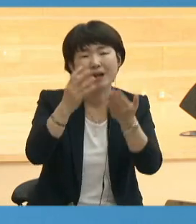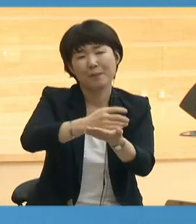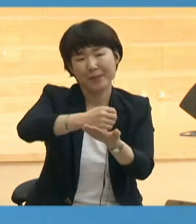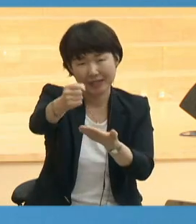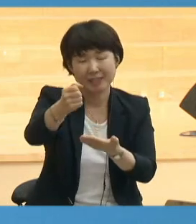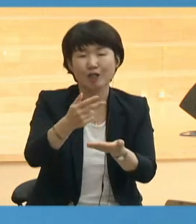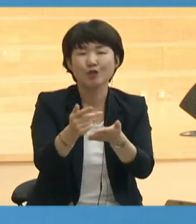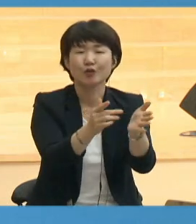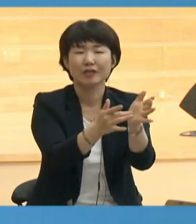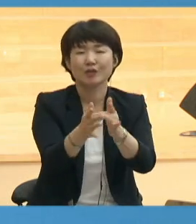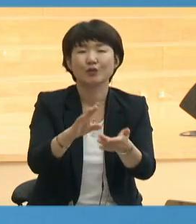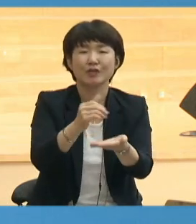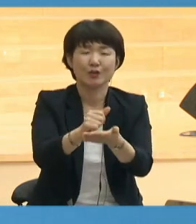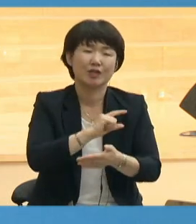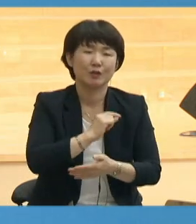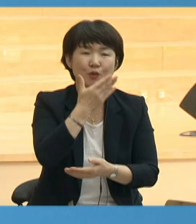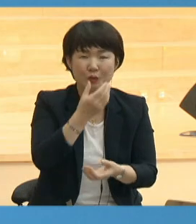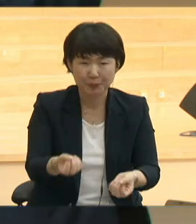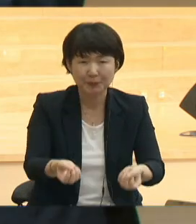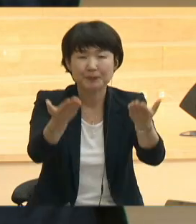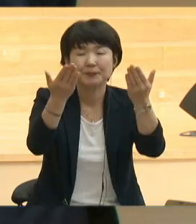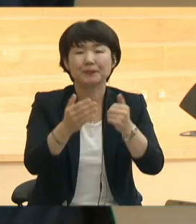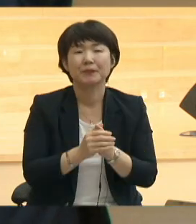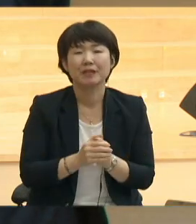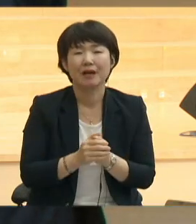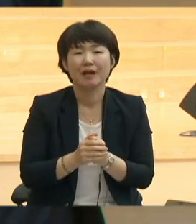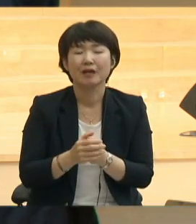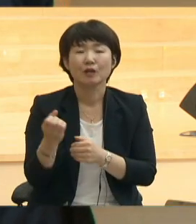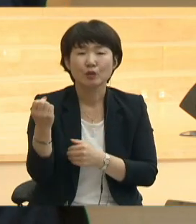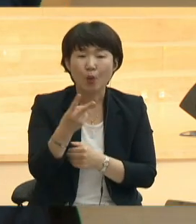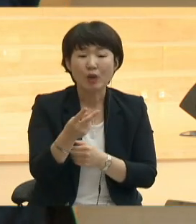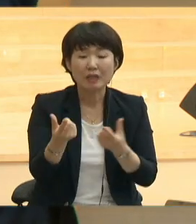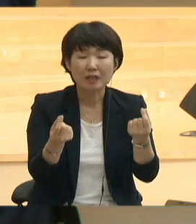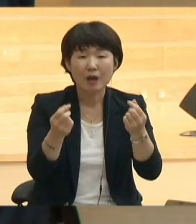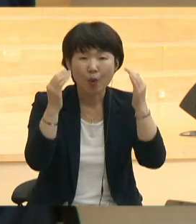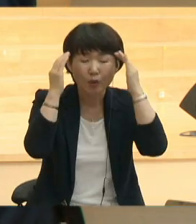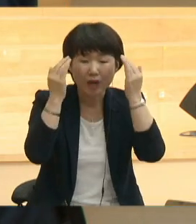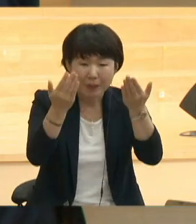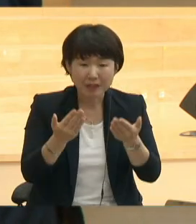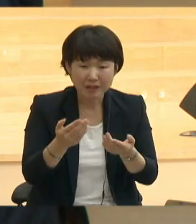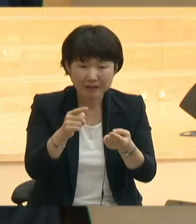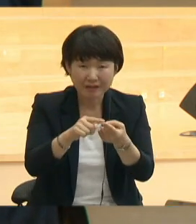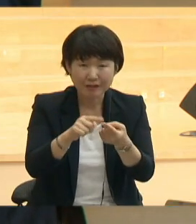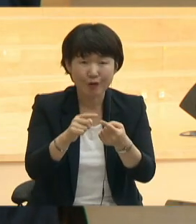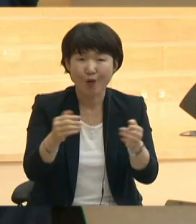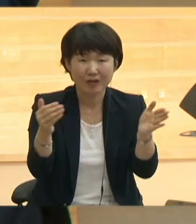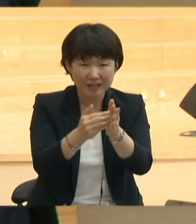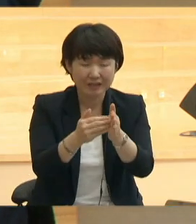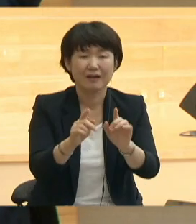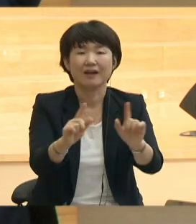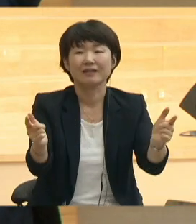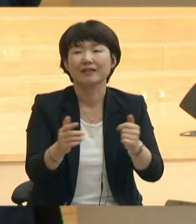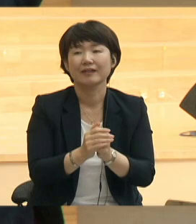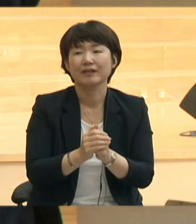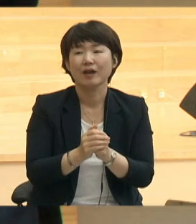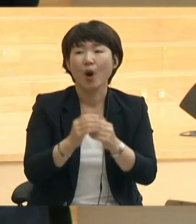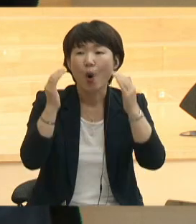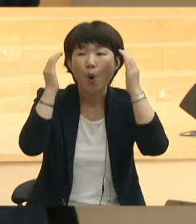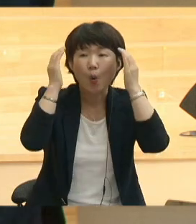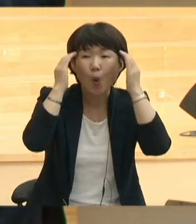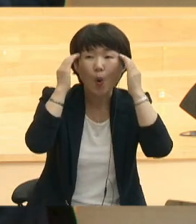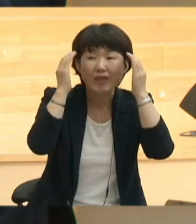주 예수 이름으로 축원합니다 자 그럼 그렇게 고난 그럼 받는 걸로 끝나는 야 아니에요 따라 14 고난에는 고난에는